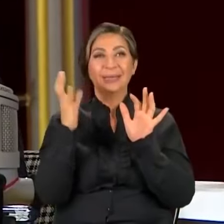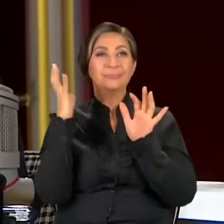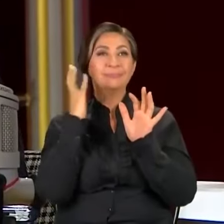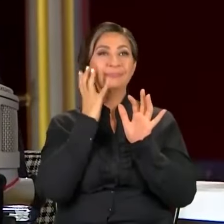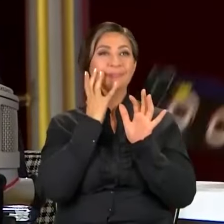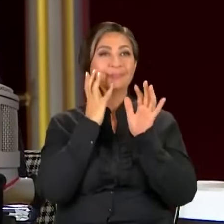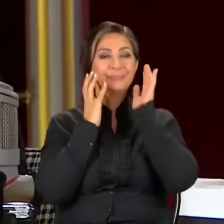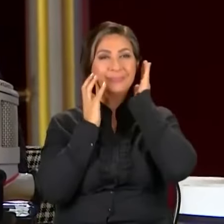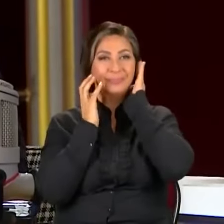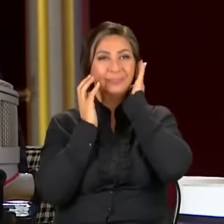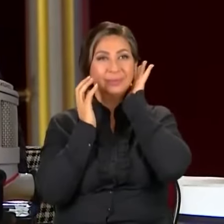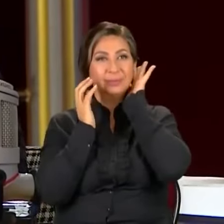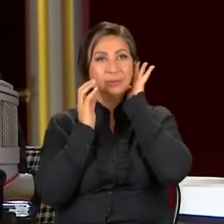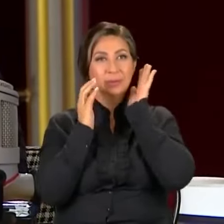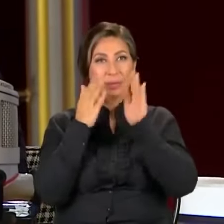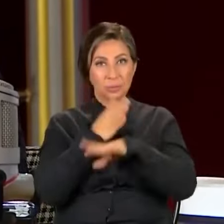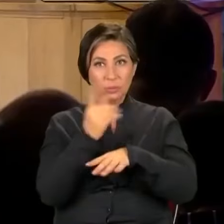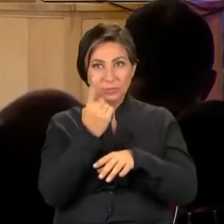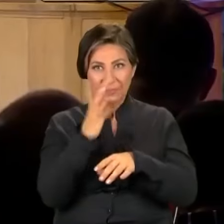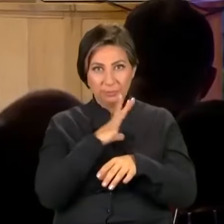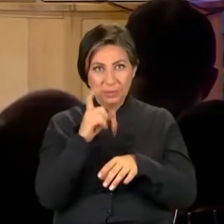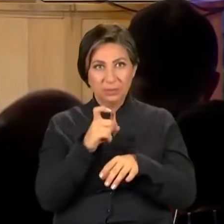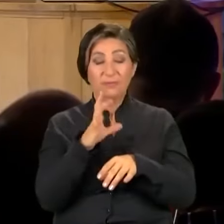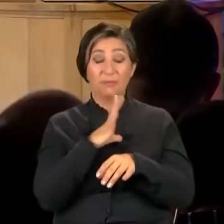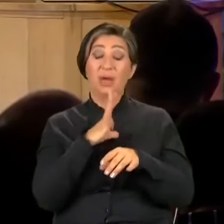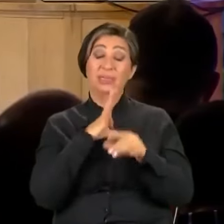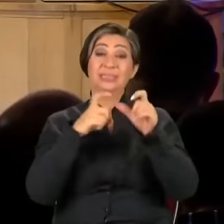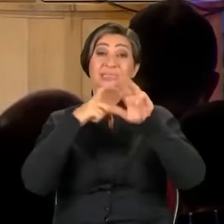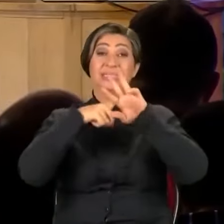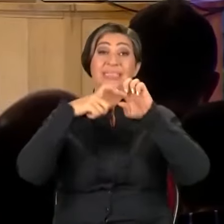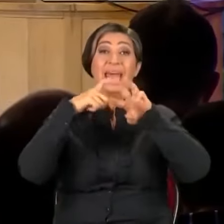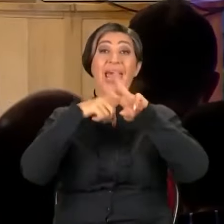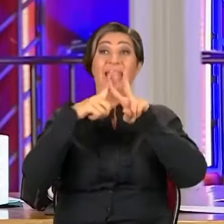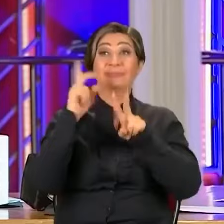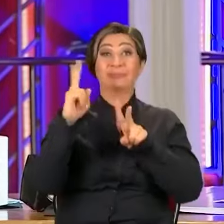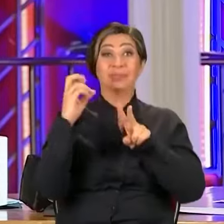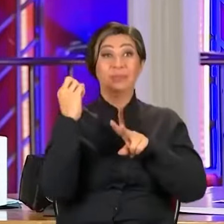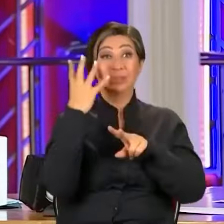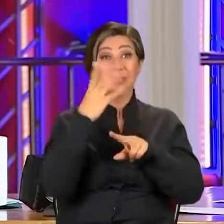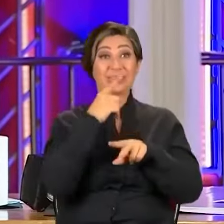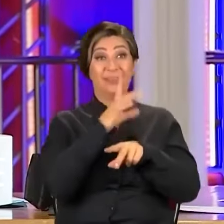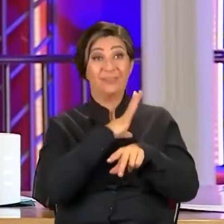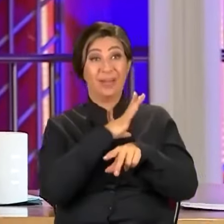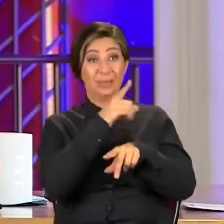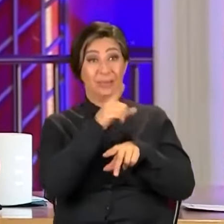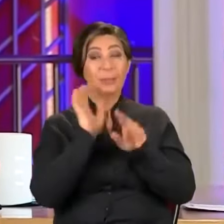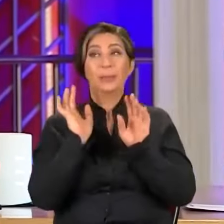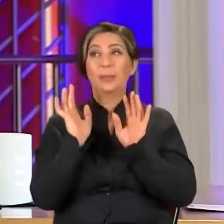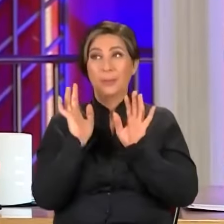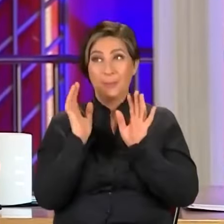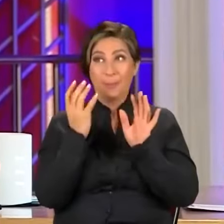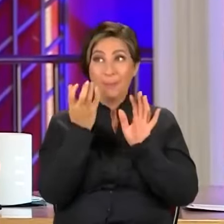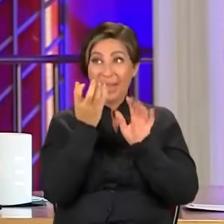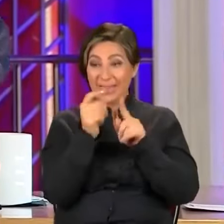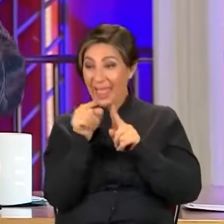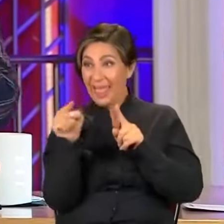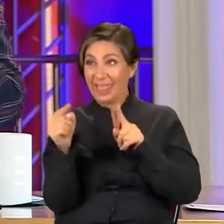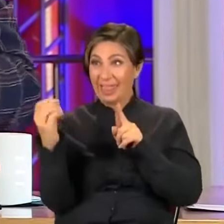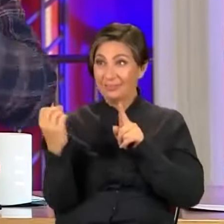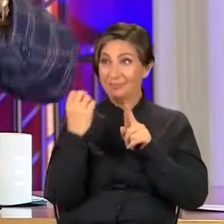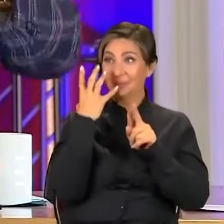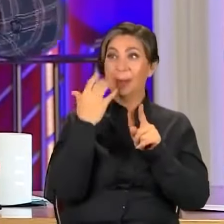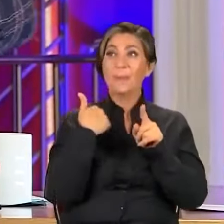Şöyle. Gerçekten öyle bir şey var mı? Var var. Seren seren gül ışığı. Seninkisi var. Şurada seninkisi var. Bardağın yanından